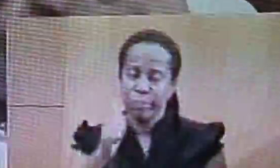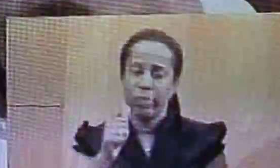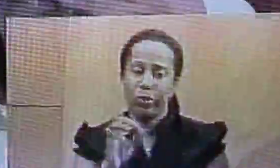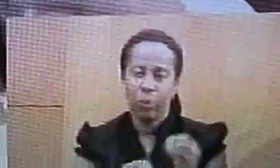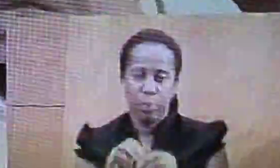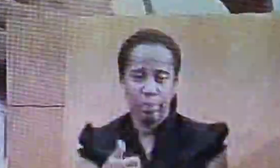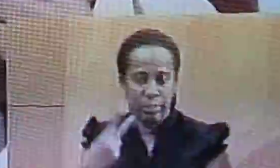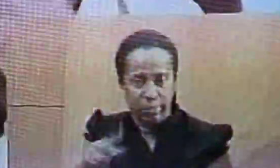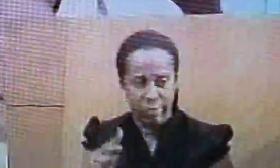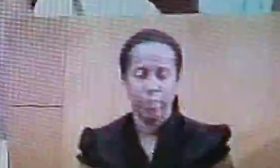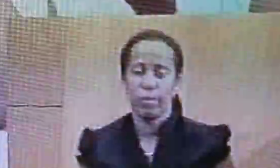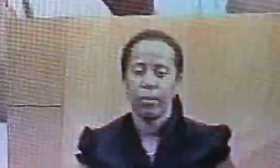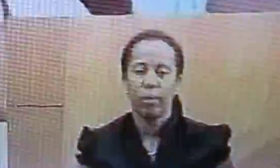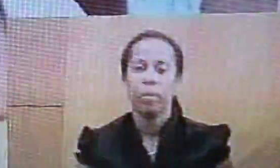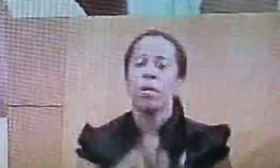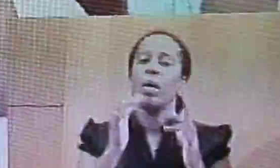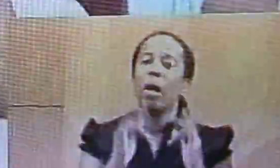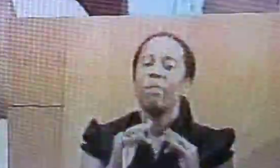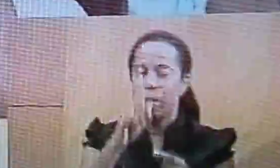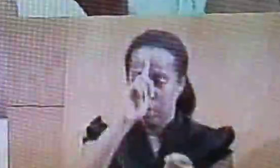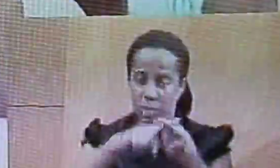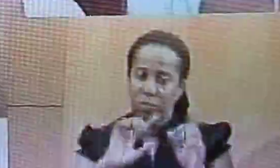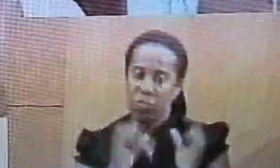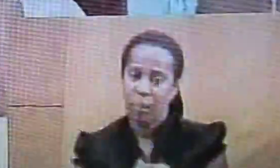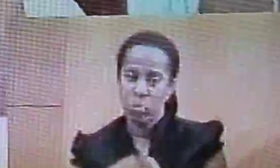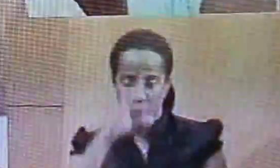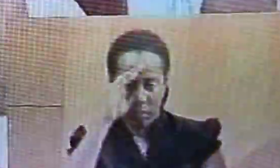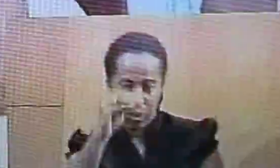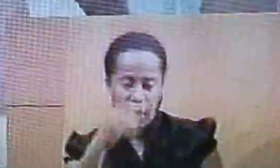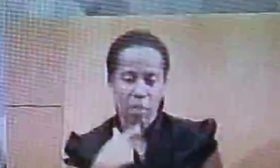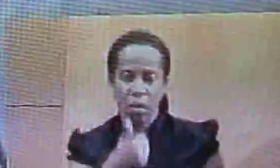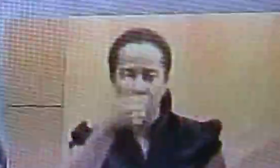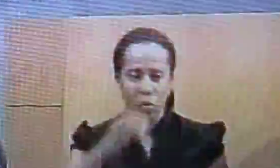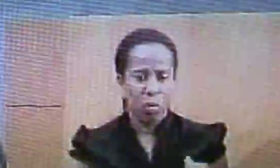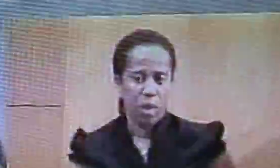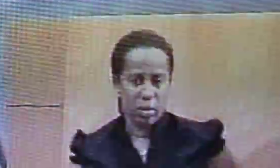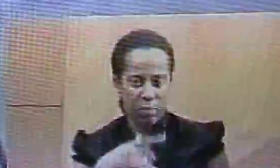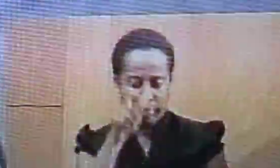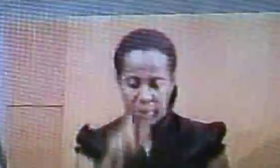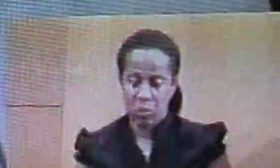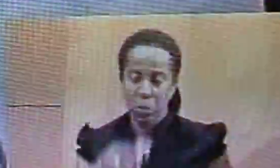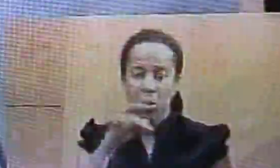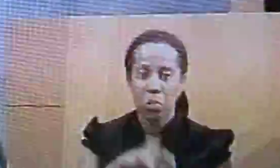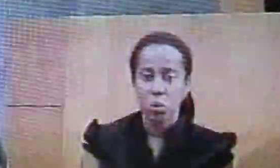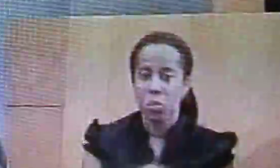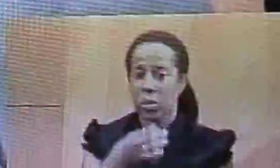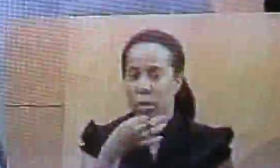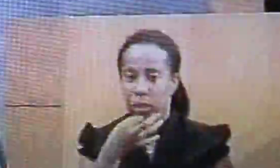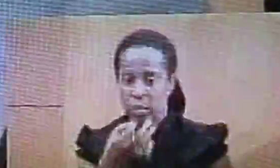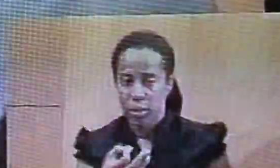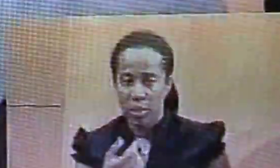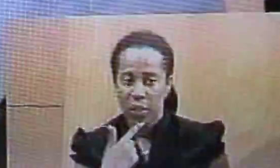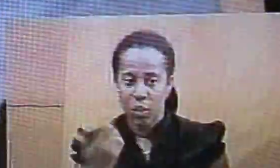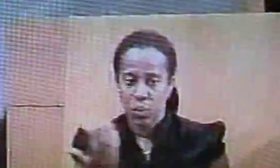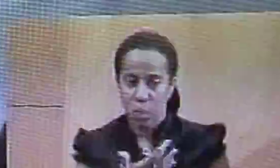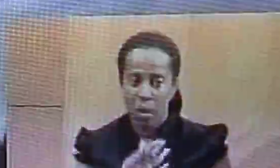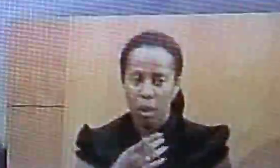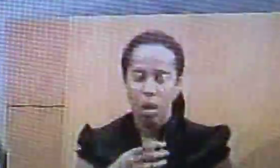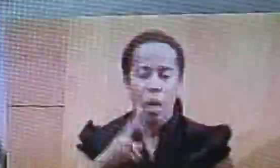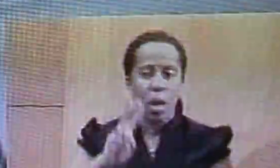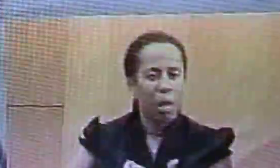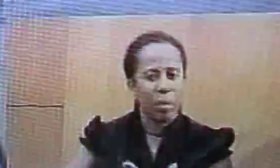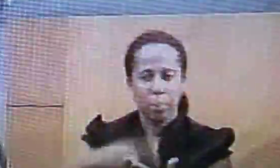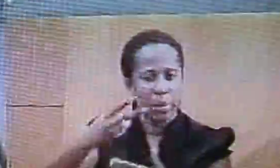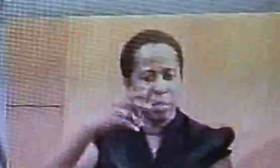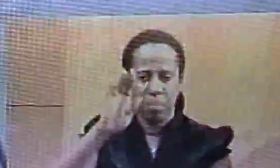S'agissant des questions de formation professionnelle, un collègue à l'informé a mal interprété